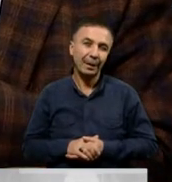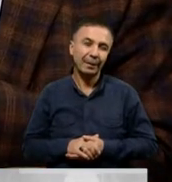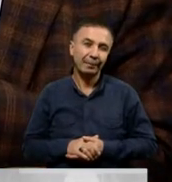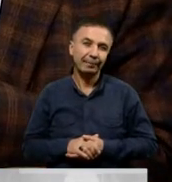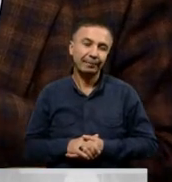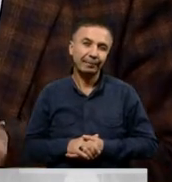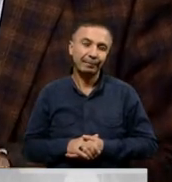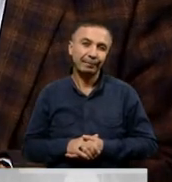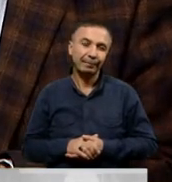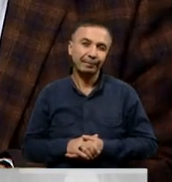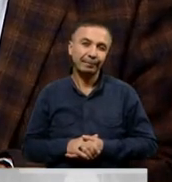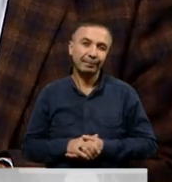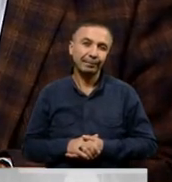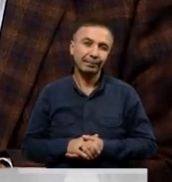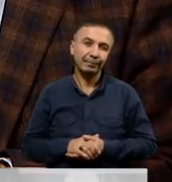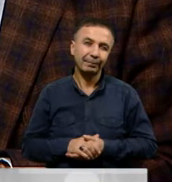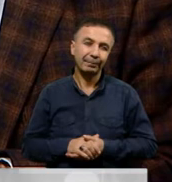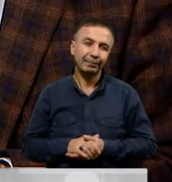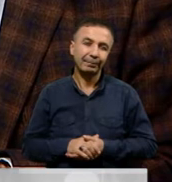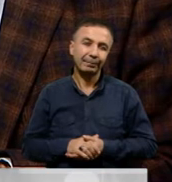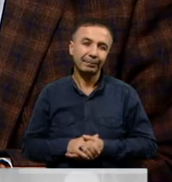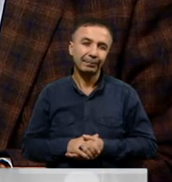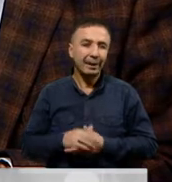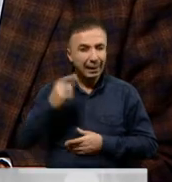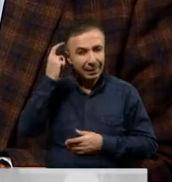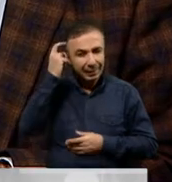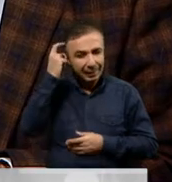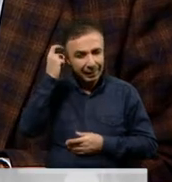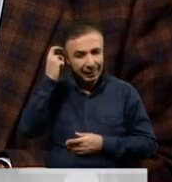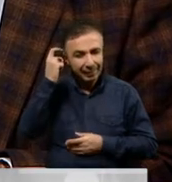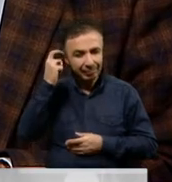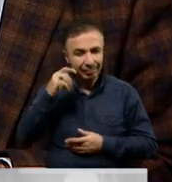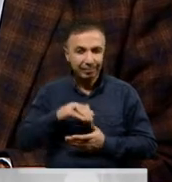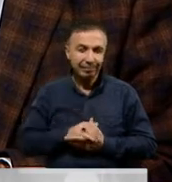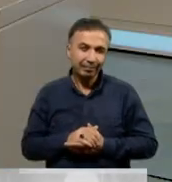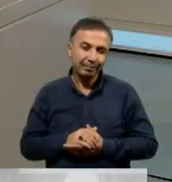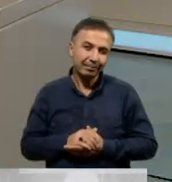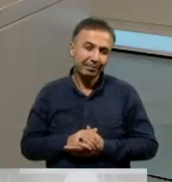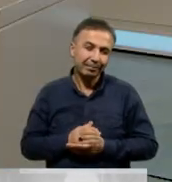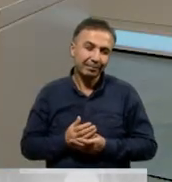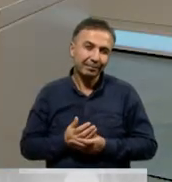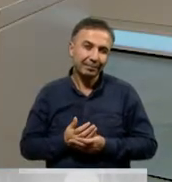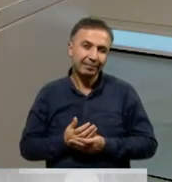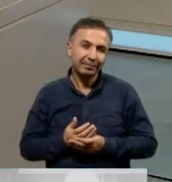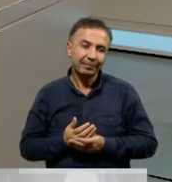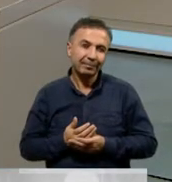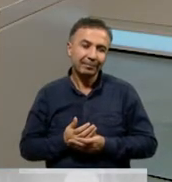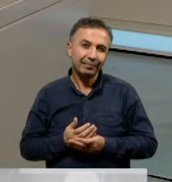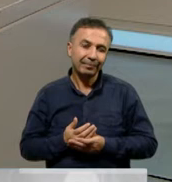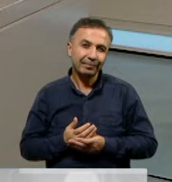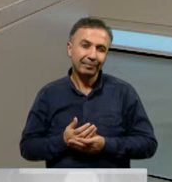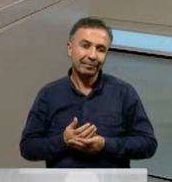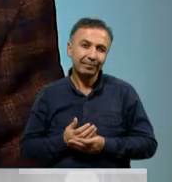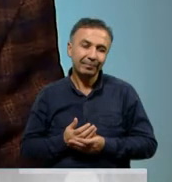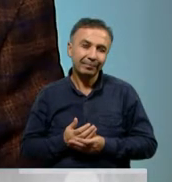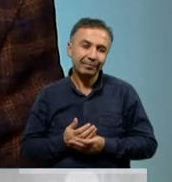kulağın kaşınması gibi telefonda mı taşınıyor yani saçını kaşıyacaksın ondan O soru var aslında hocalık burada belli oluyor ameli kesir